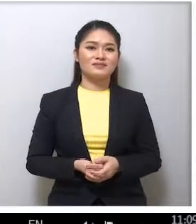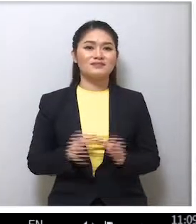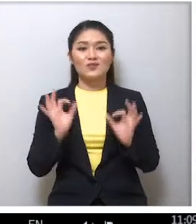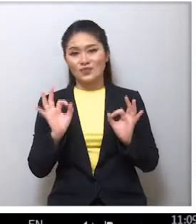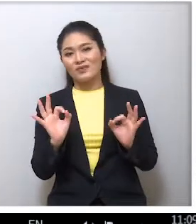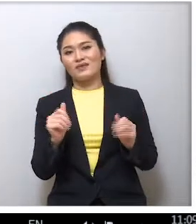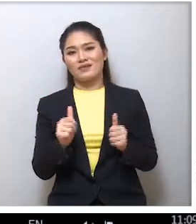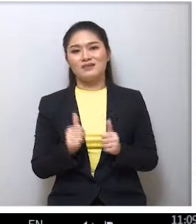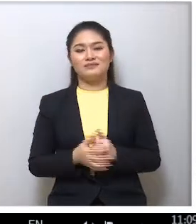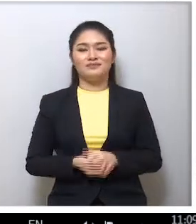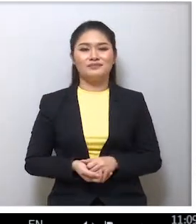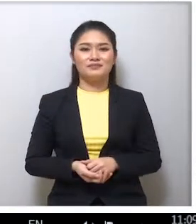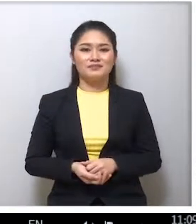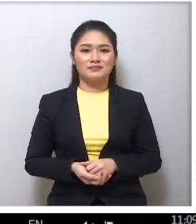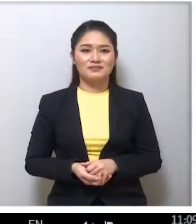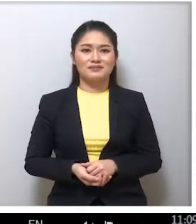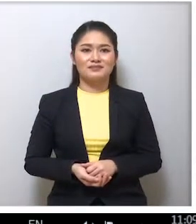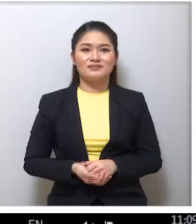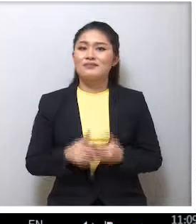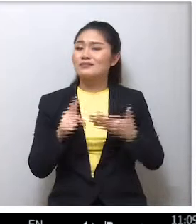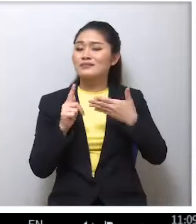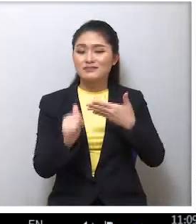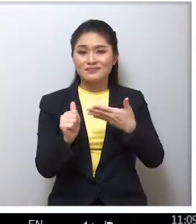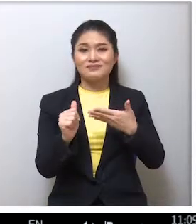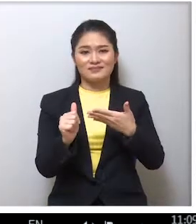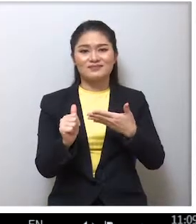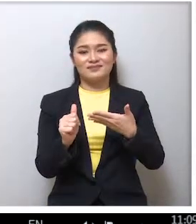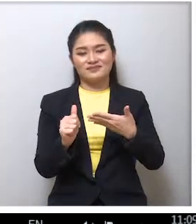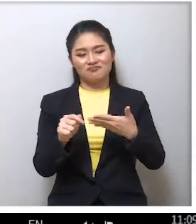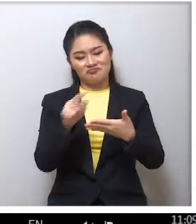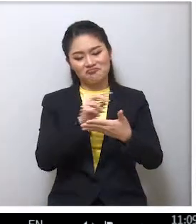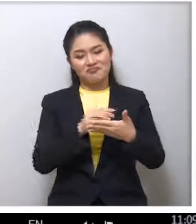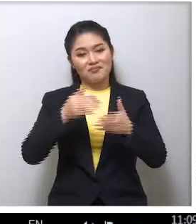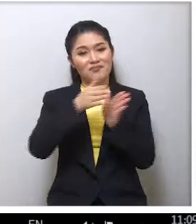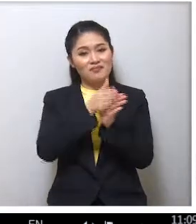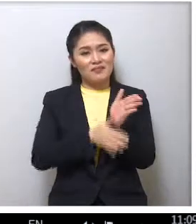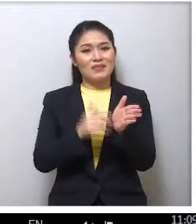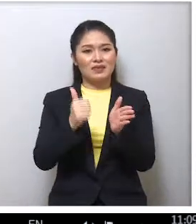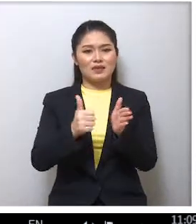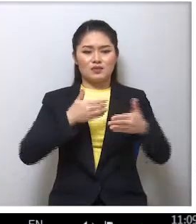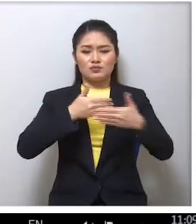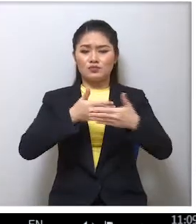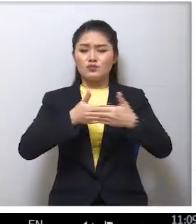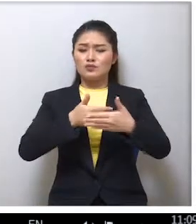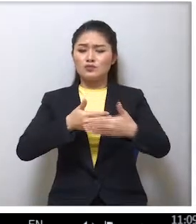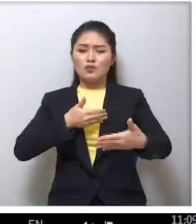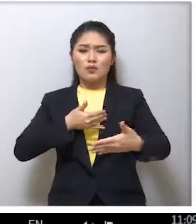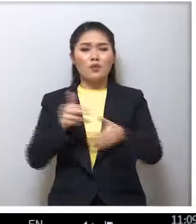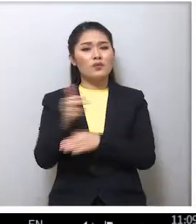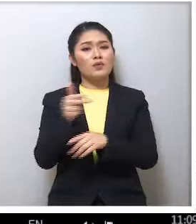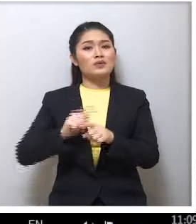ใช้ได้แล้วเห็นไหมครับว่ามันโปร่งใสแล้วเราก็สามารถไปซ้อนกับวิดีโอใดๆก็